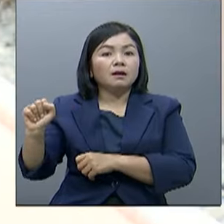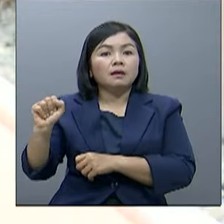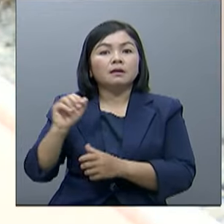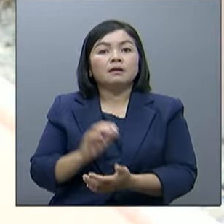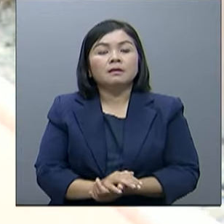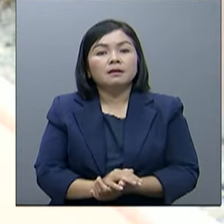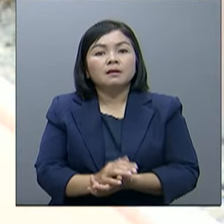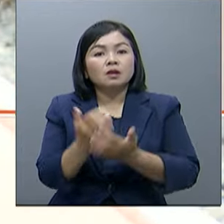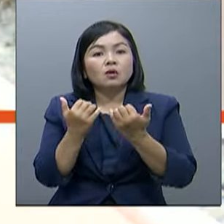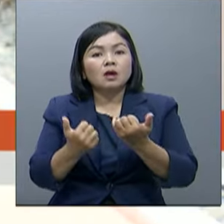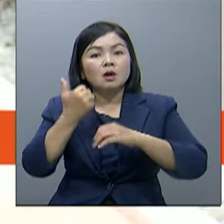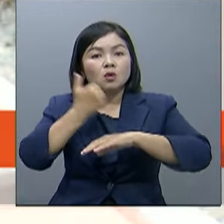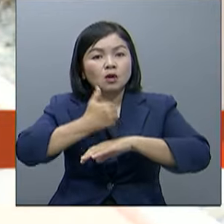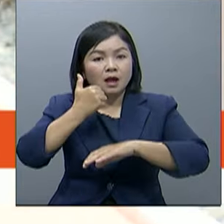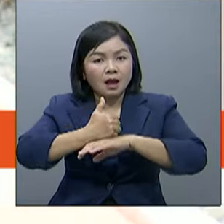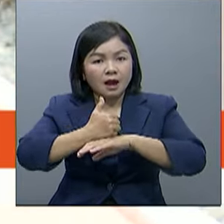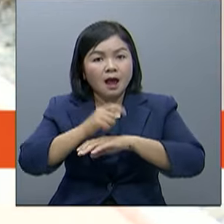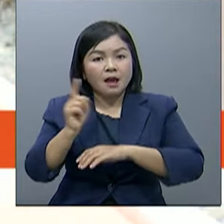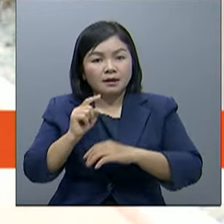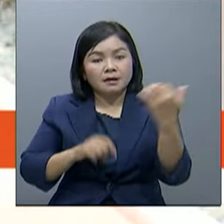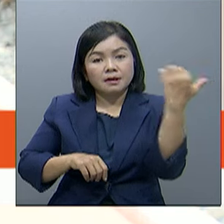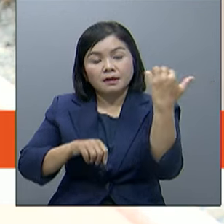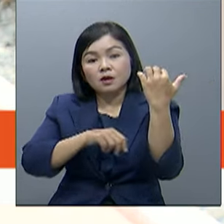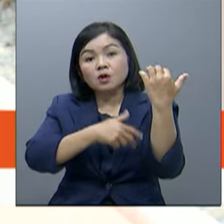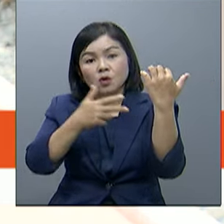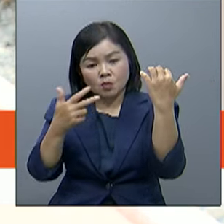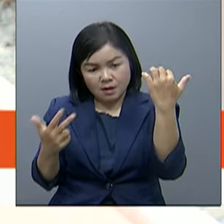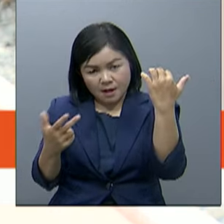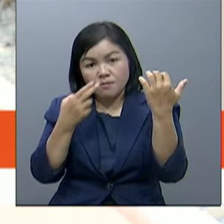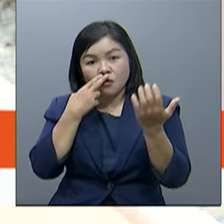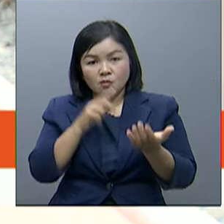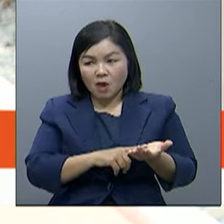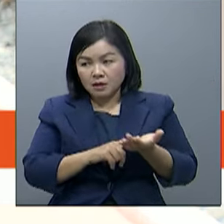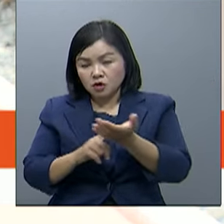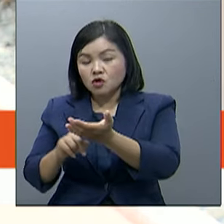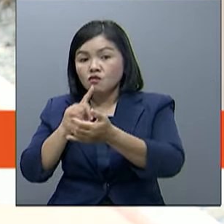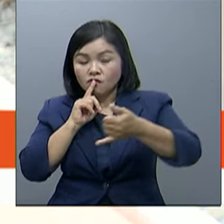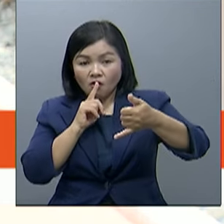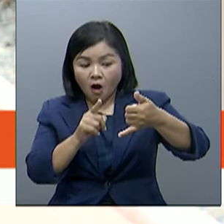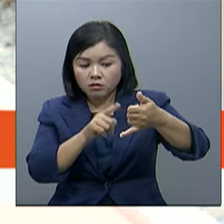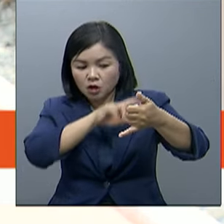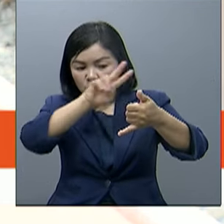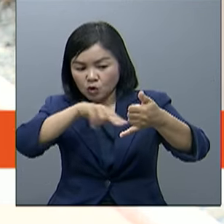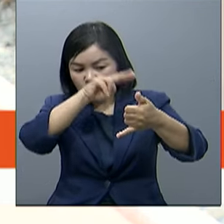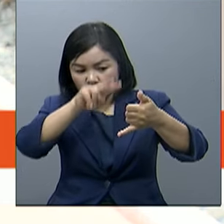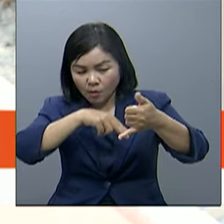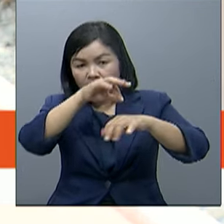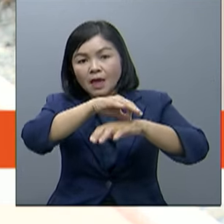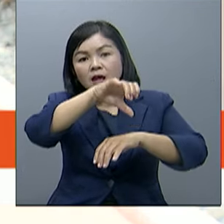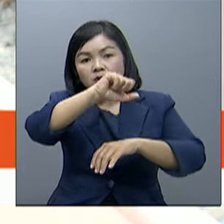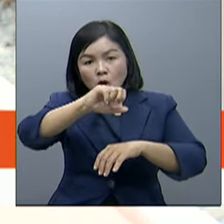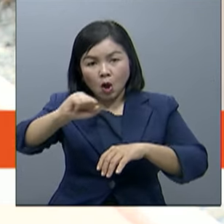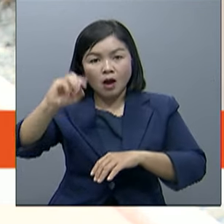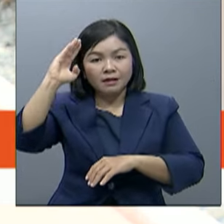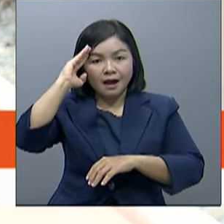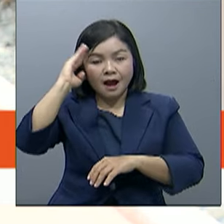ขณะเดียวกันผู้บริหารของสถานีโทรทัศน์ไทย PBS นะคะก็ได้ยื่นสอบจริยธรรมพลเอกประวิตรวงษ์สุวรรณเช่นเดียวกันค่ะโดยเปิดเ